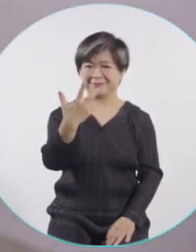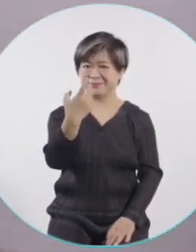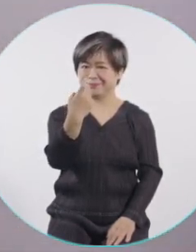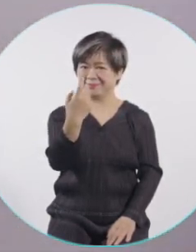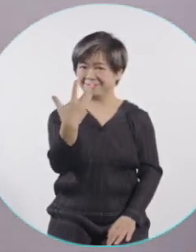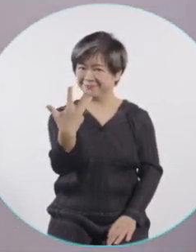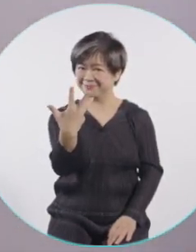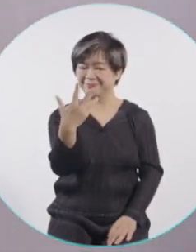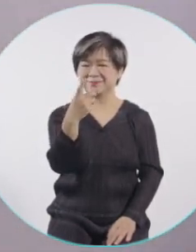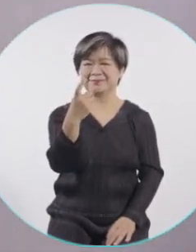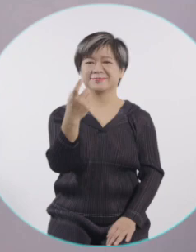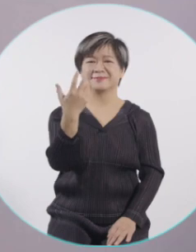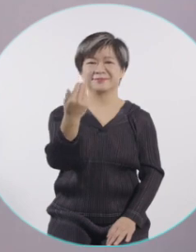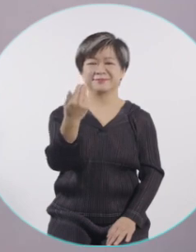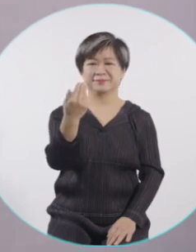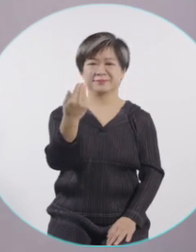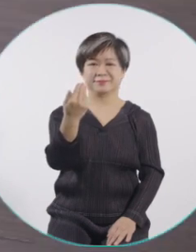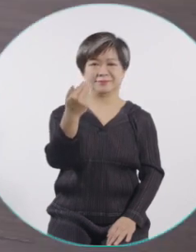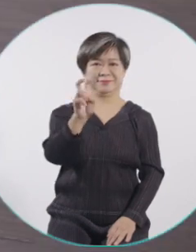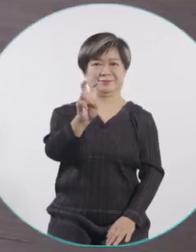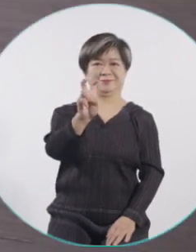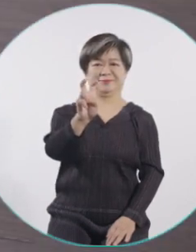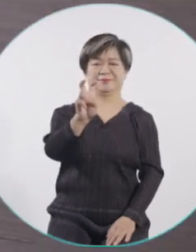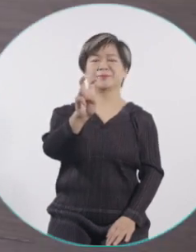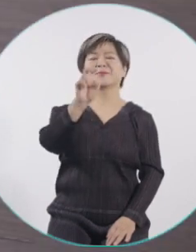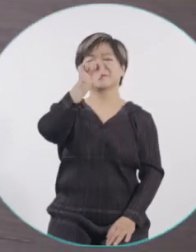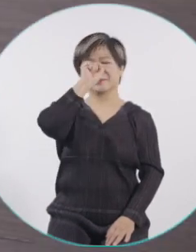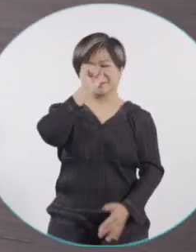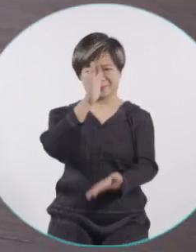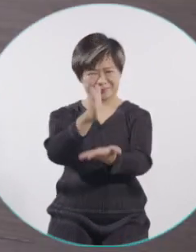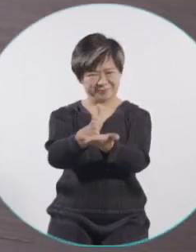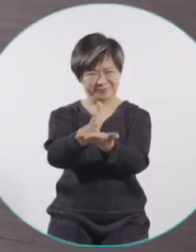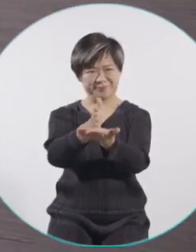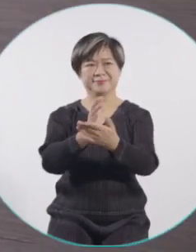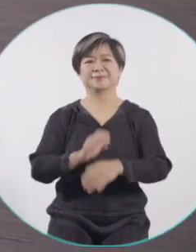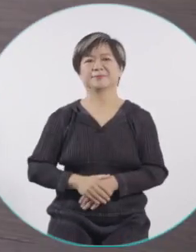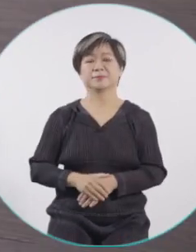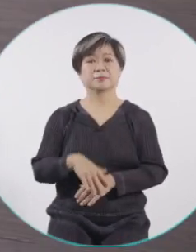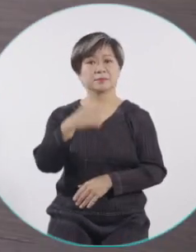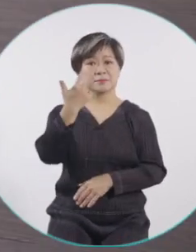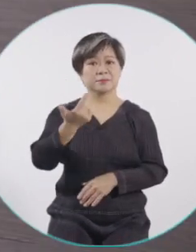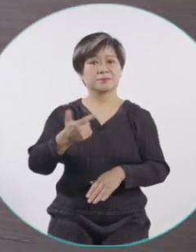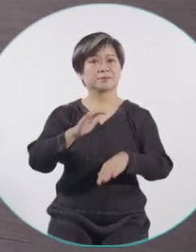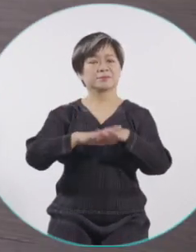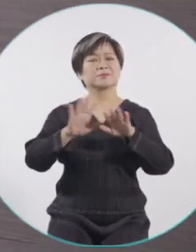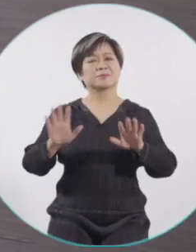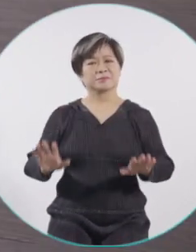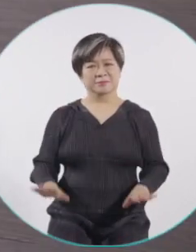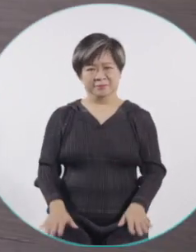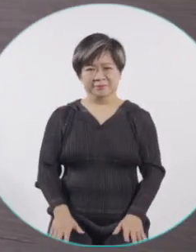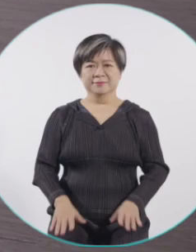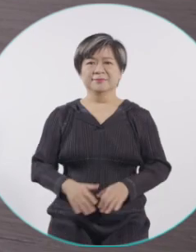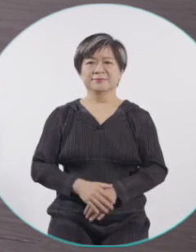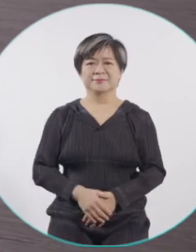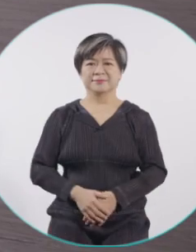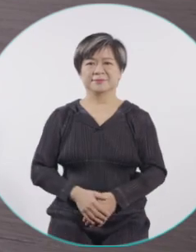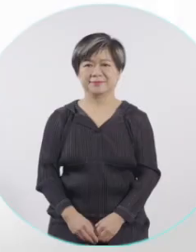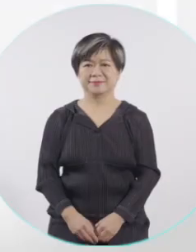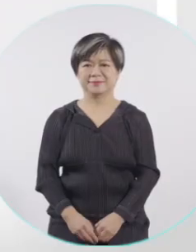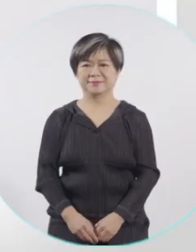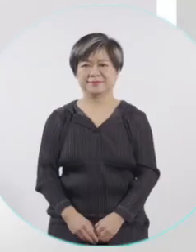七、十八、十九、二十，好，停。好，再慢慢把你的双手放下来。